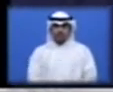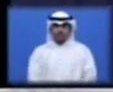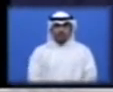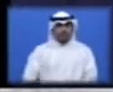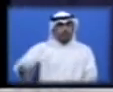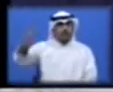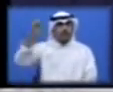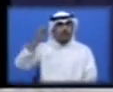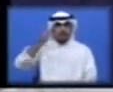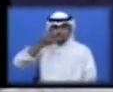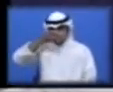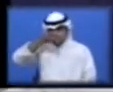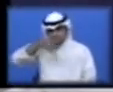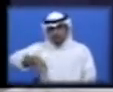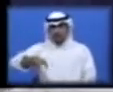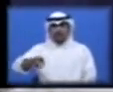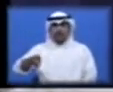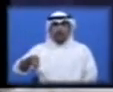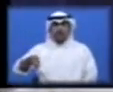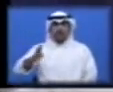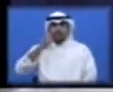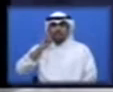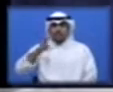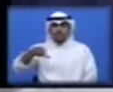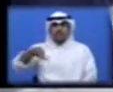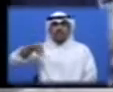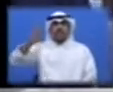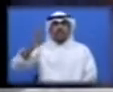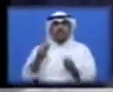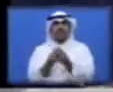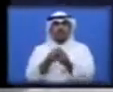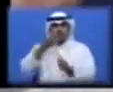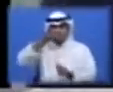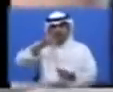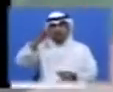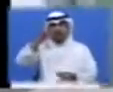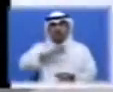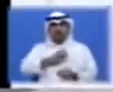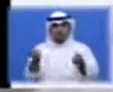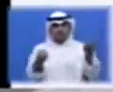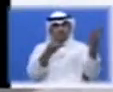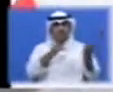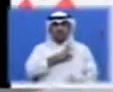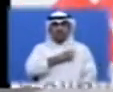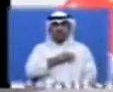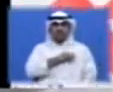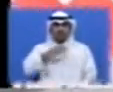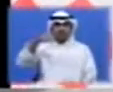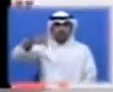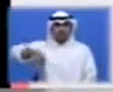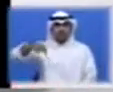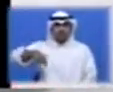13 شهيد و108 جرحى، هذا يوم الجمعة 1/8. اليوم حتى الآن